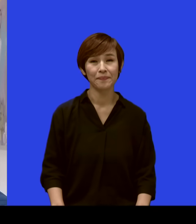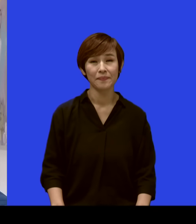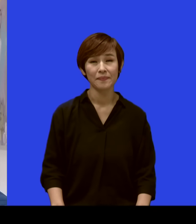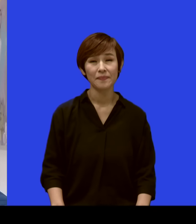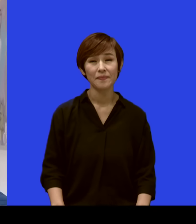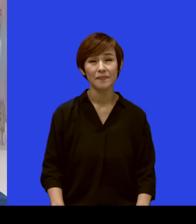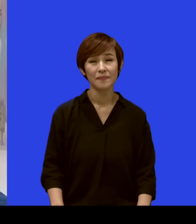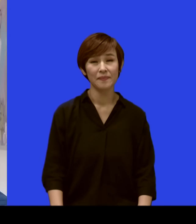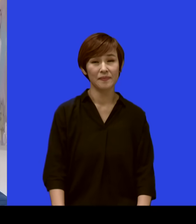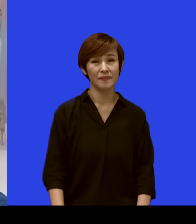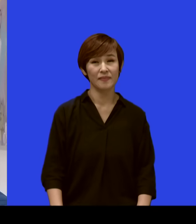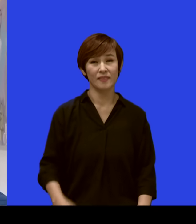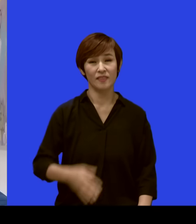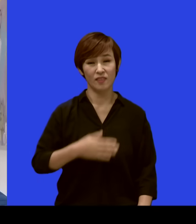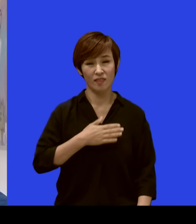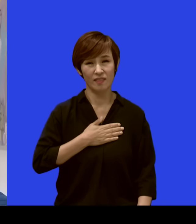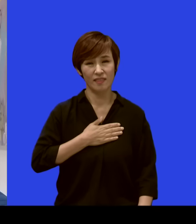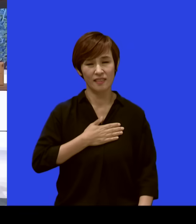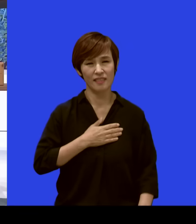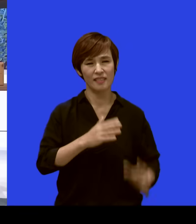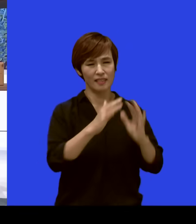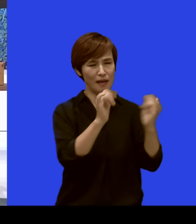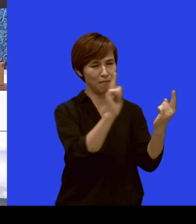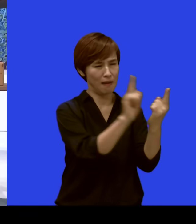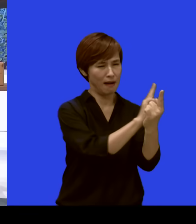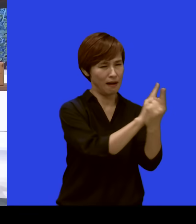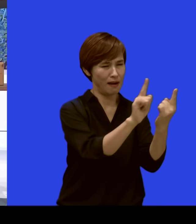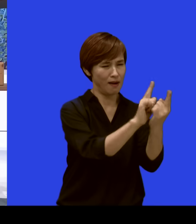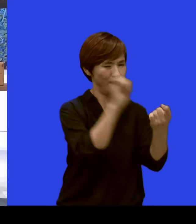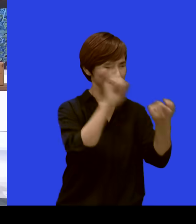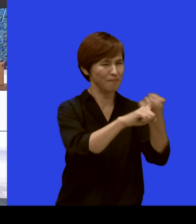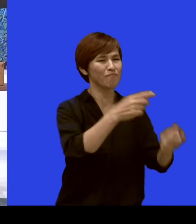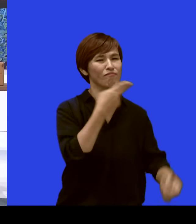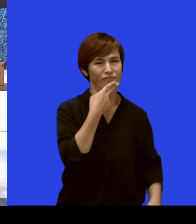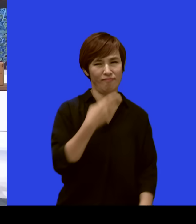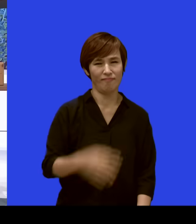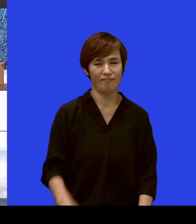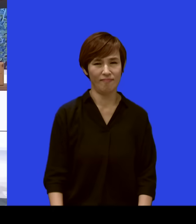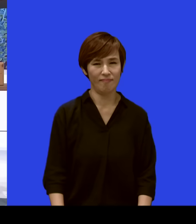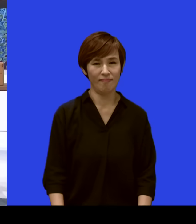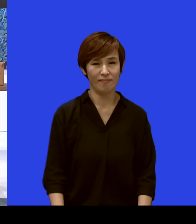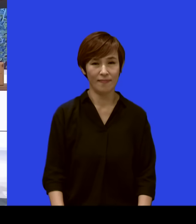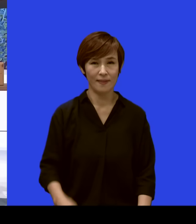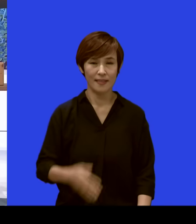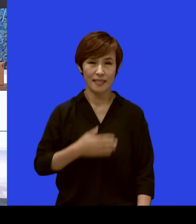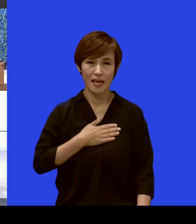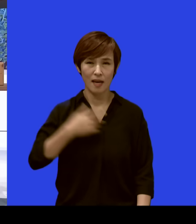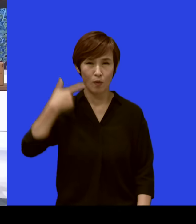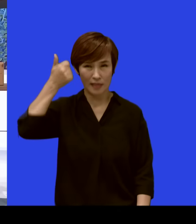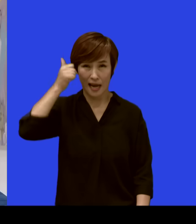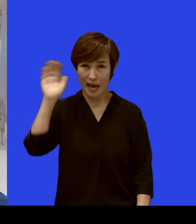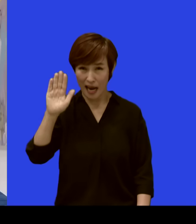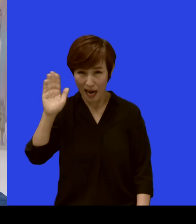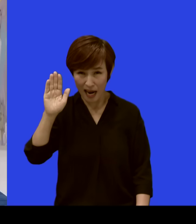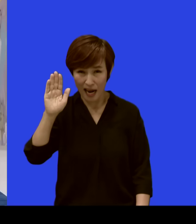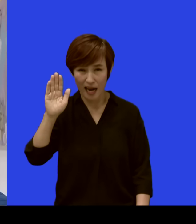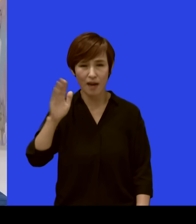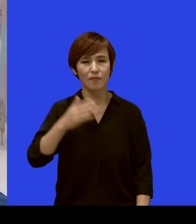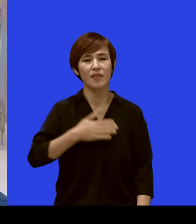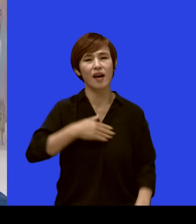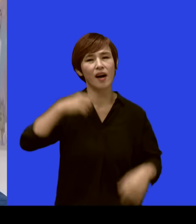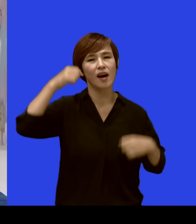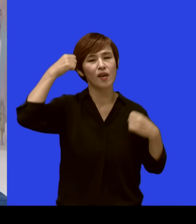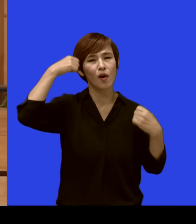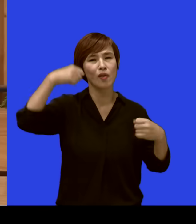사실은 아까 세상에 별로 관심도 없고요. 예. 여기 연예인들이 계시지만 네. 저는 사실은 만약에 제가 목회자가 안 되면 네. 저는 연예부